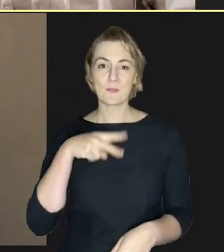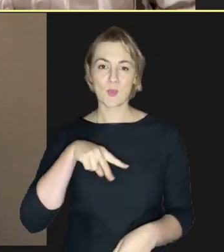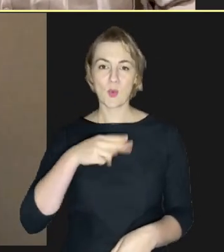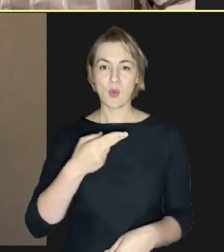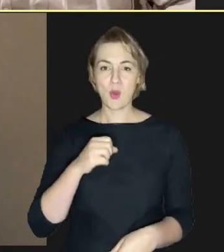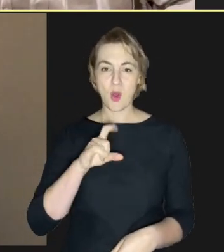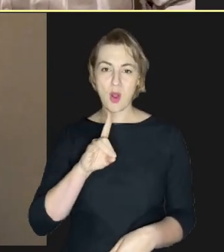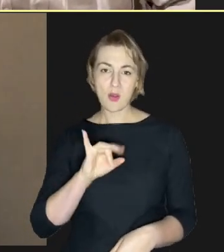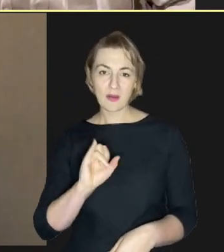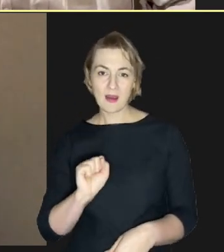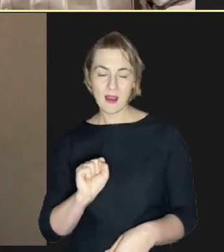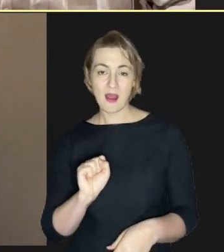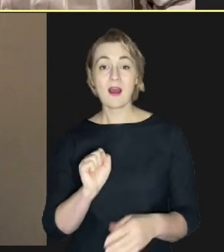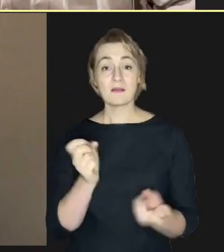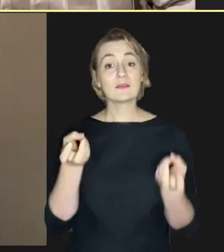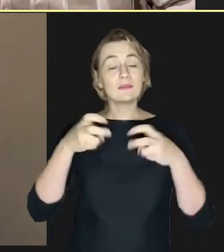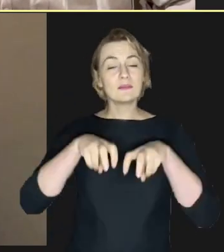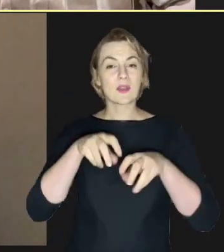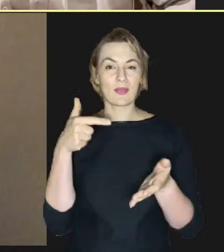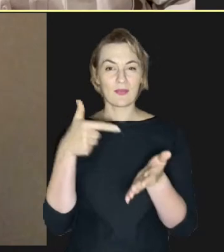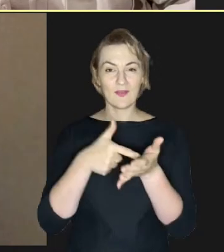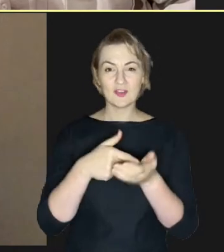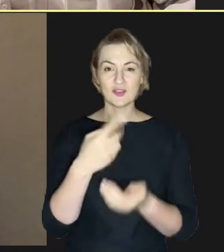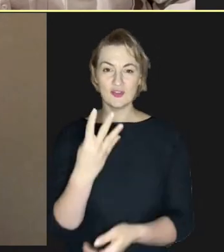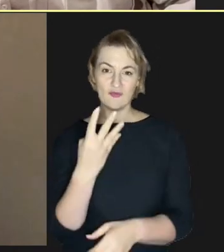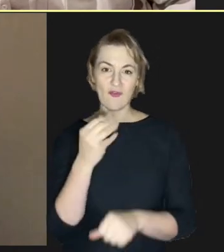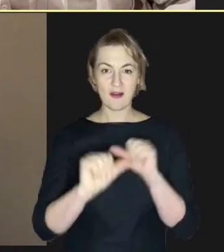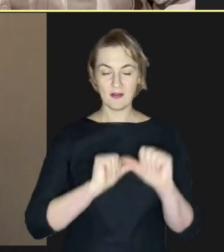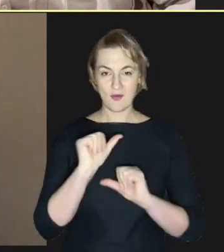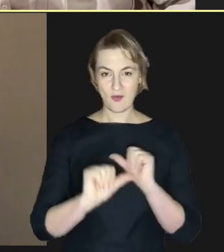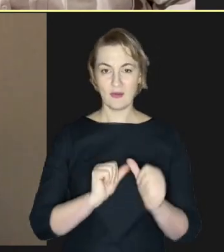w 2004 roku.